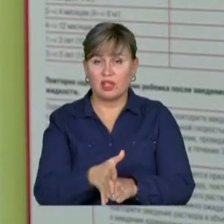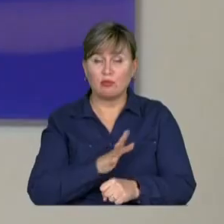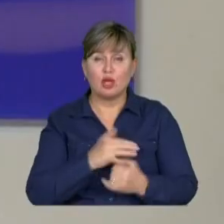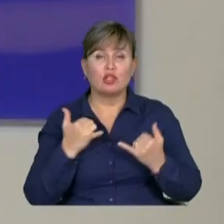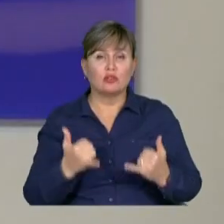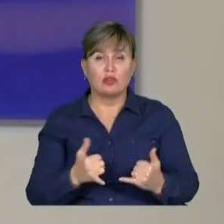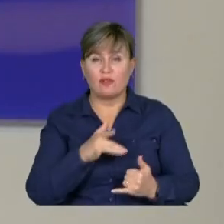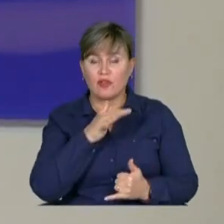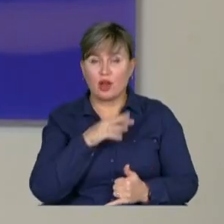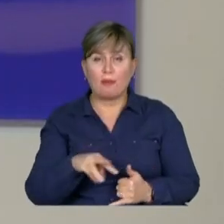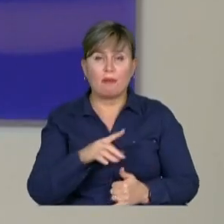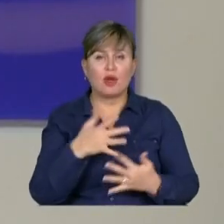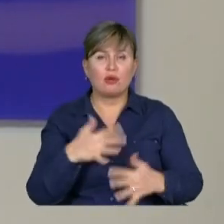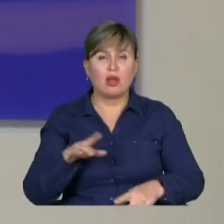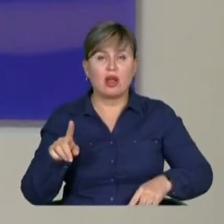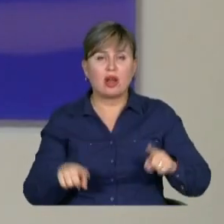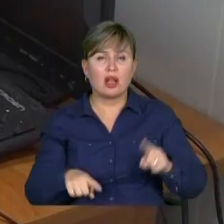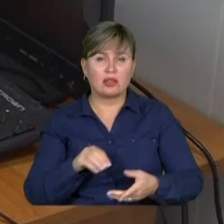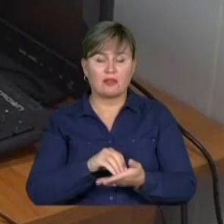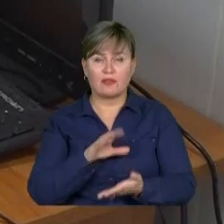текущий момент мы уже изредка фиксируем